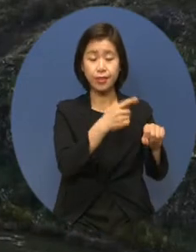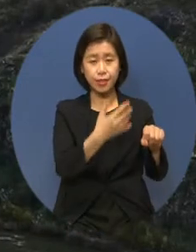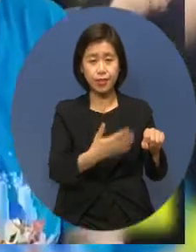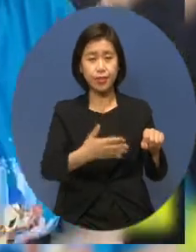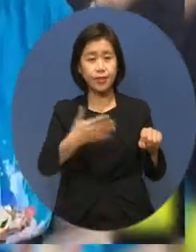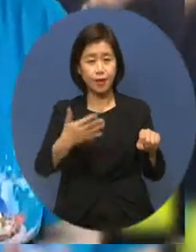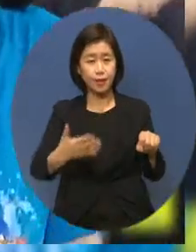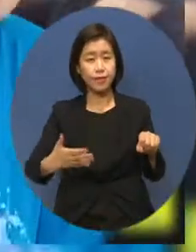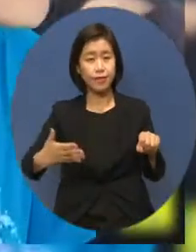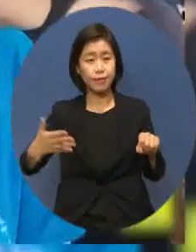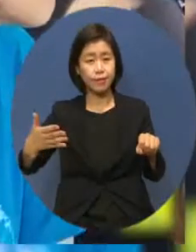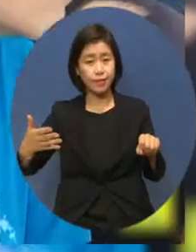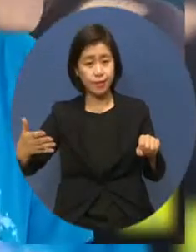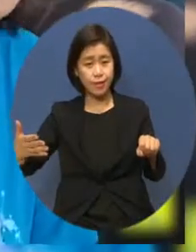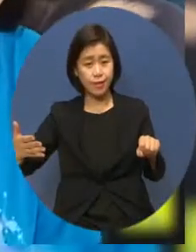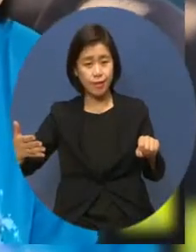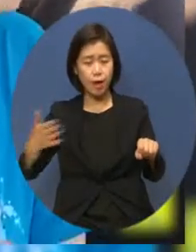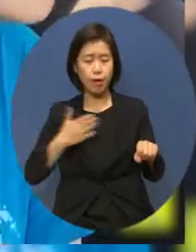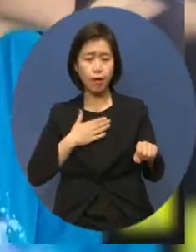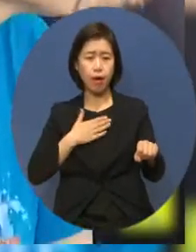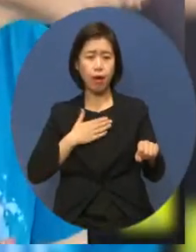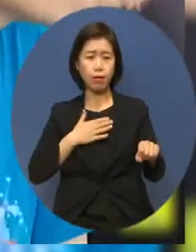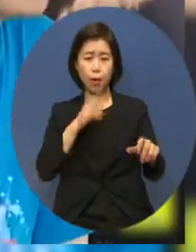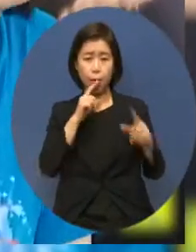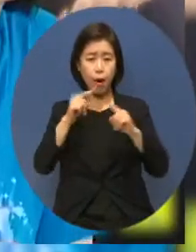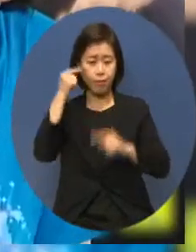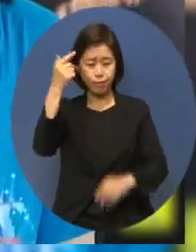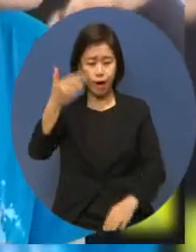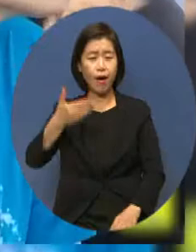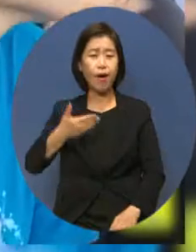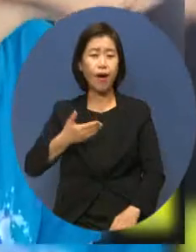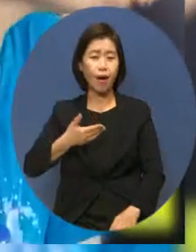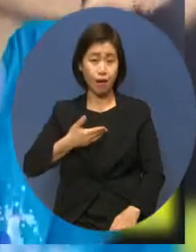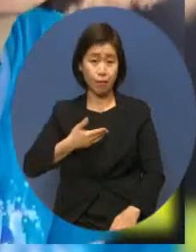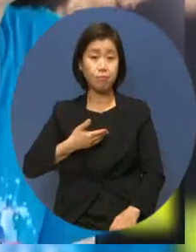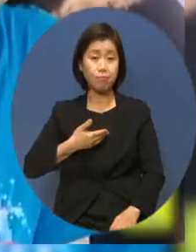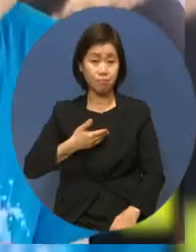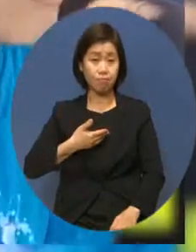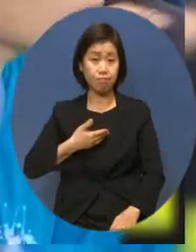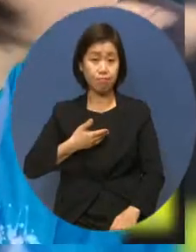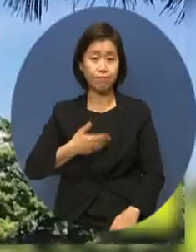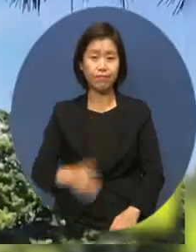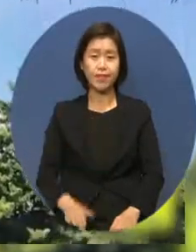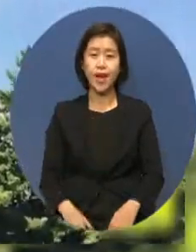흐르는 시간들은 내 몸만 들어가라